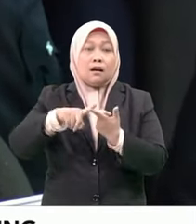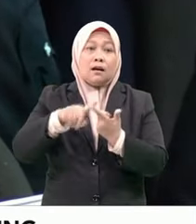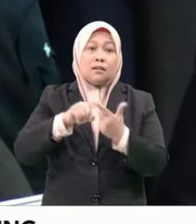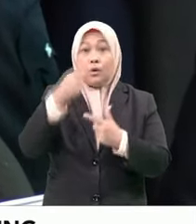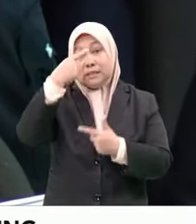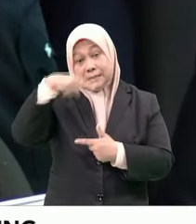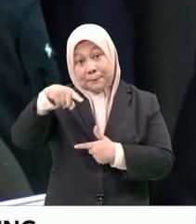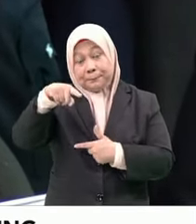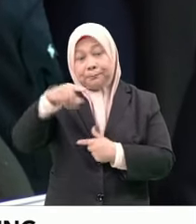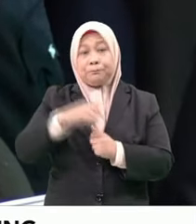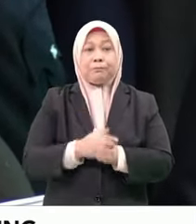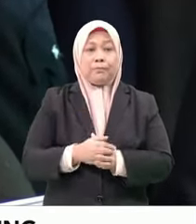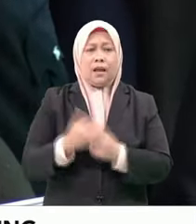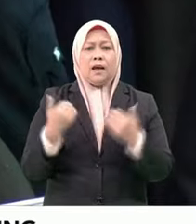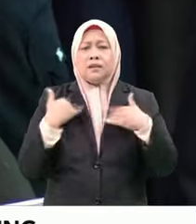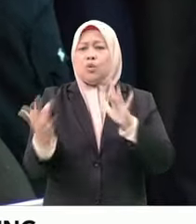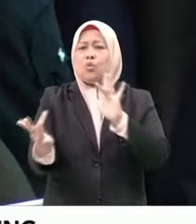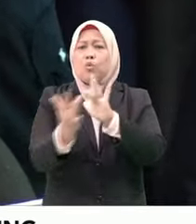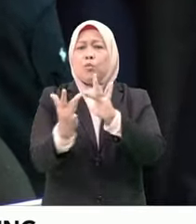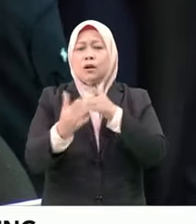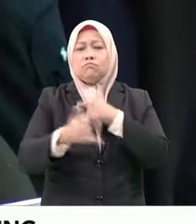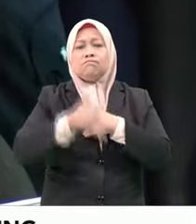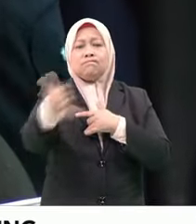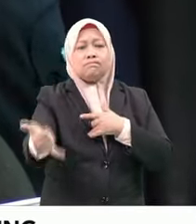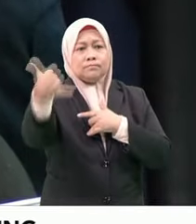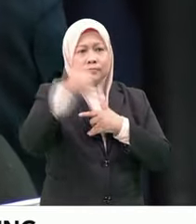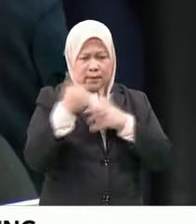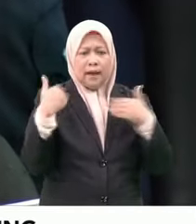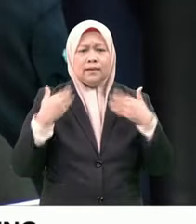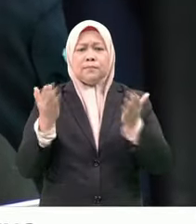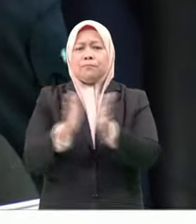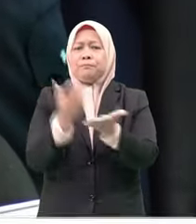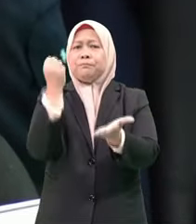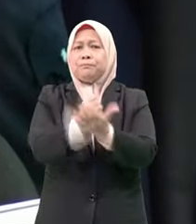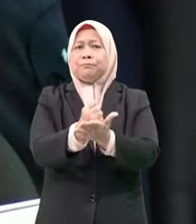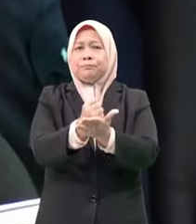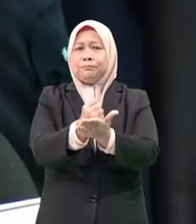golong dia ada hubungan nak keluar masuk kita ada border pas